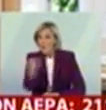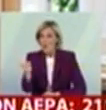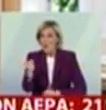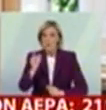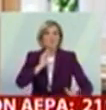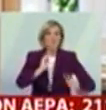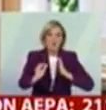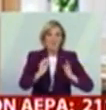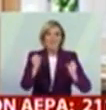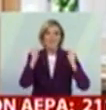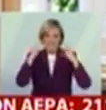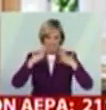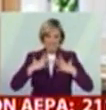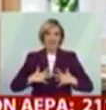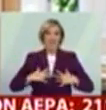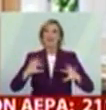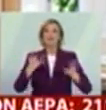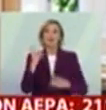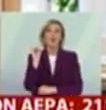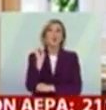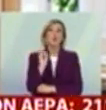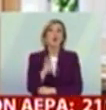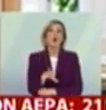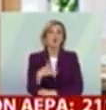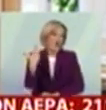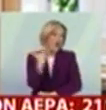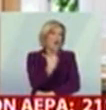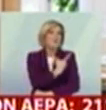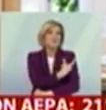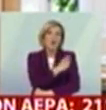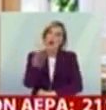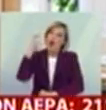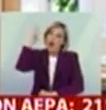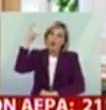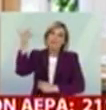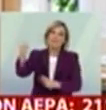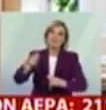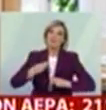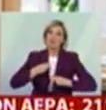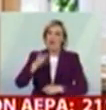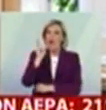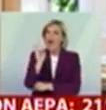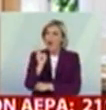Χωρίς κυρία Σκέτο. Σας ακούμε. Χριστός Ανέστη. Αληθώς ο Κύριος. Συμβαίνει το εξής.